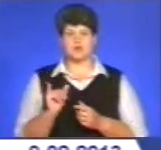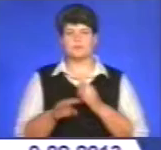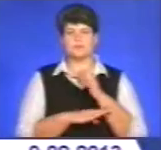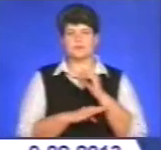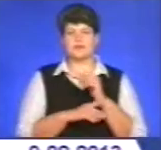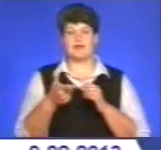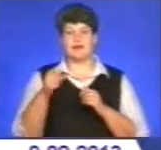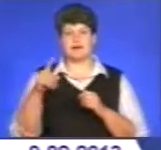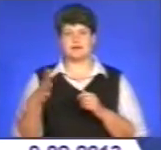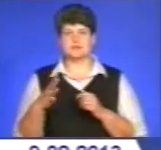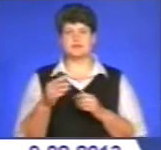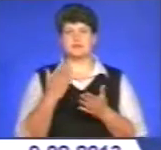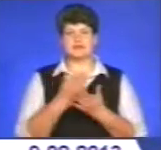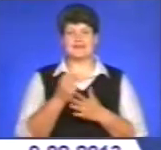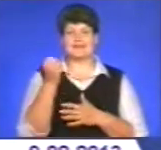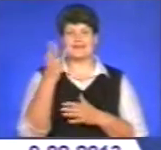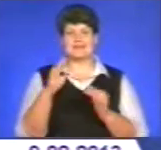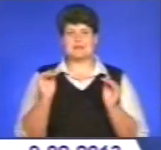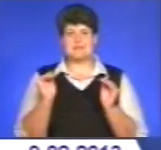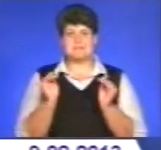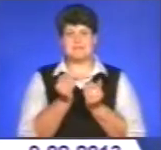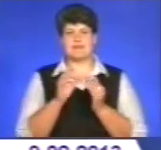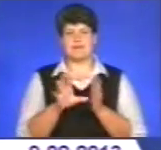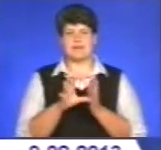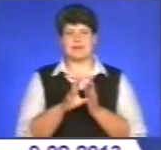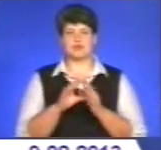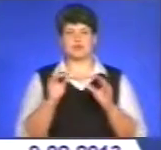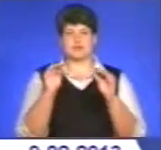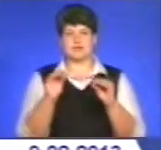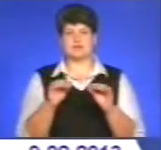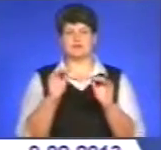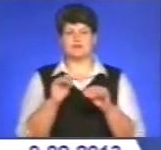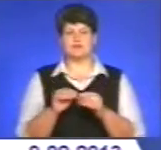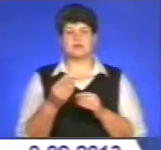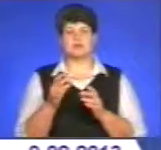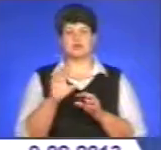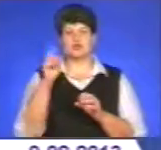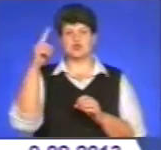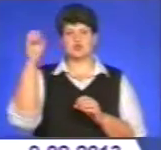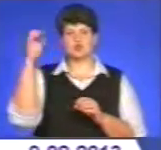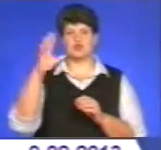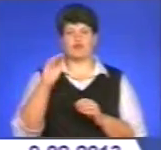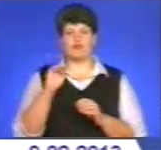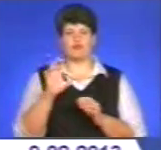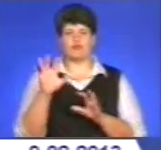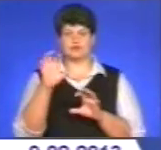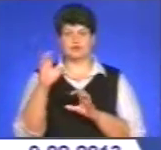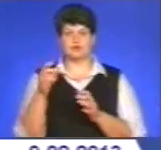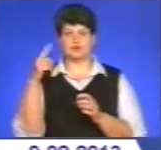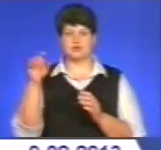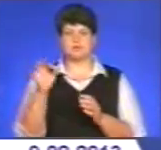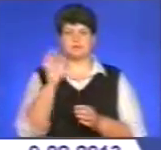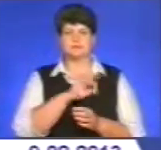діє 13 міні-гідроелектростанцій, а також встановлено сонячні фотомодулі. До цих розробок долучився науковий